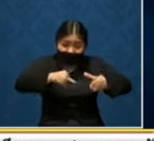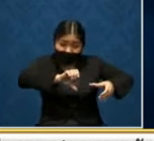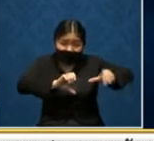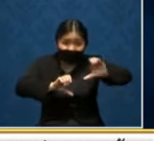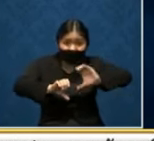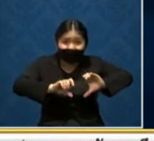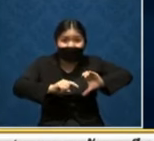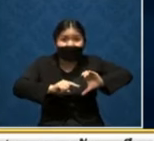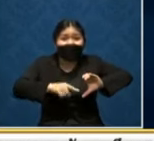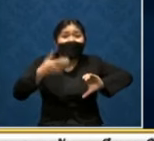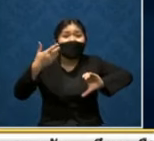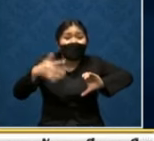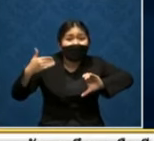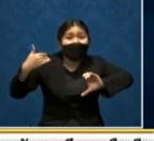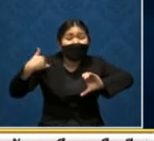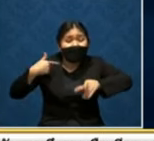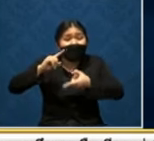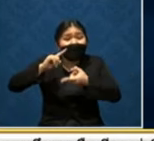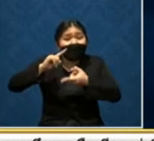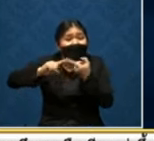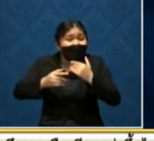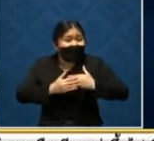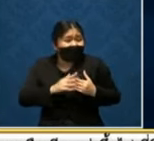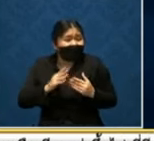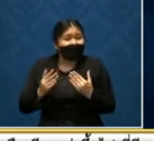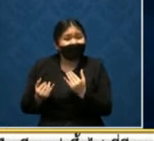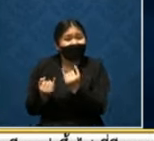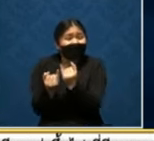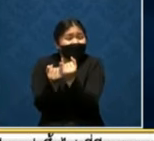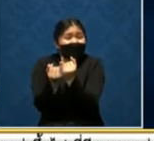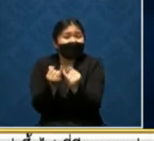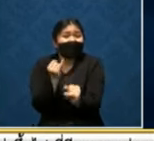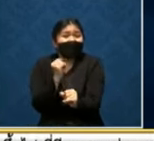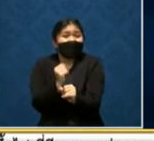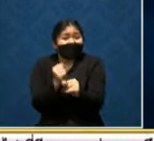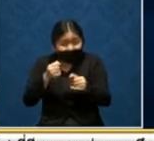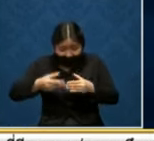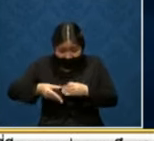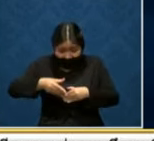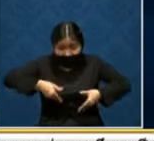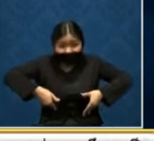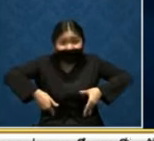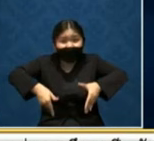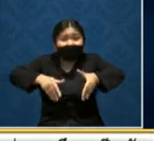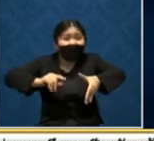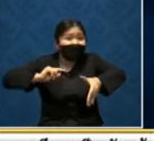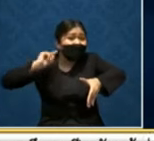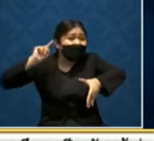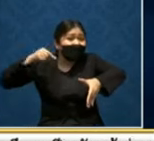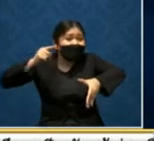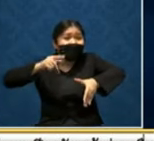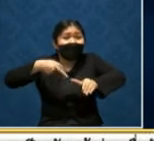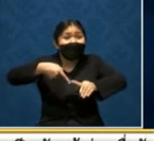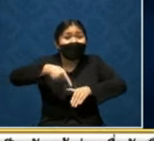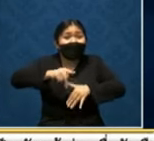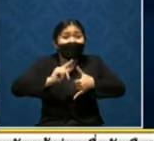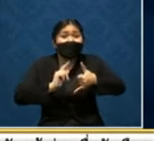มีเพื่อนรักเพื่อนสนิทที่คอยทำถนนพาราซอยพอดีชื่อนางสาวปปลา